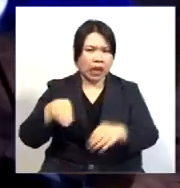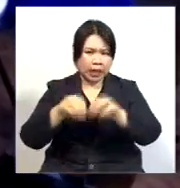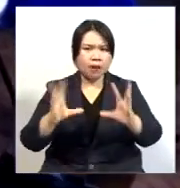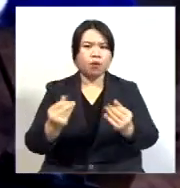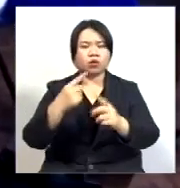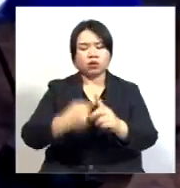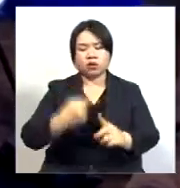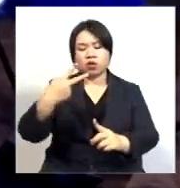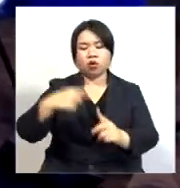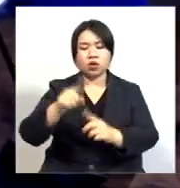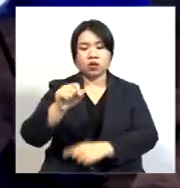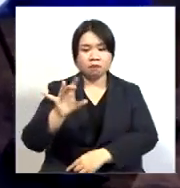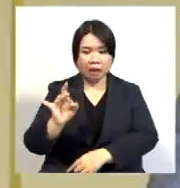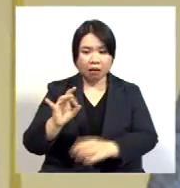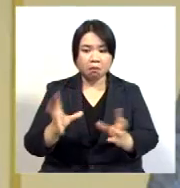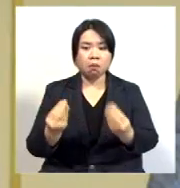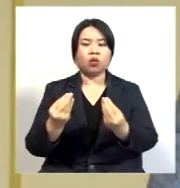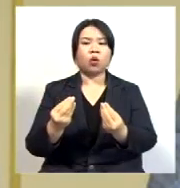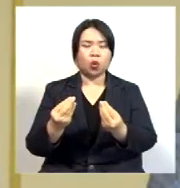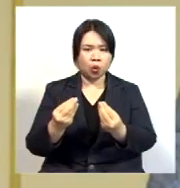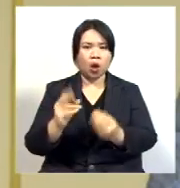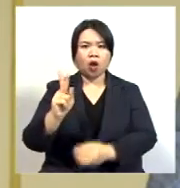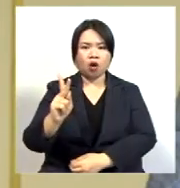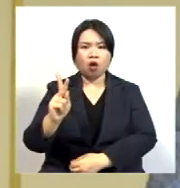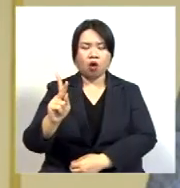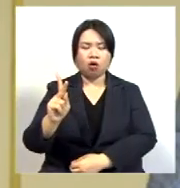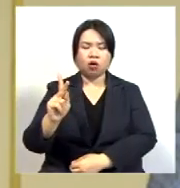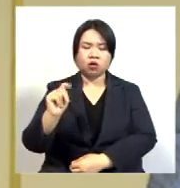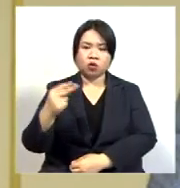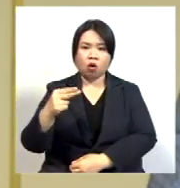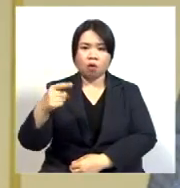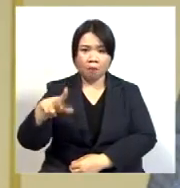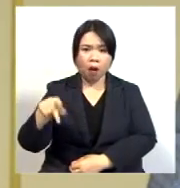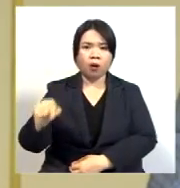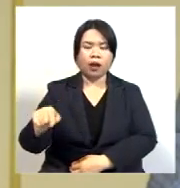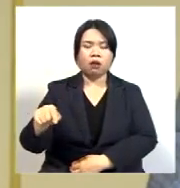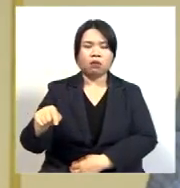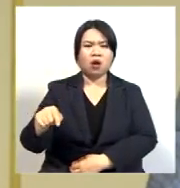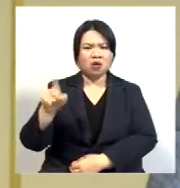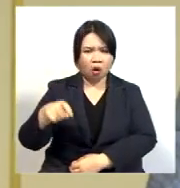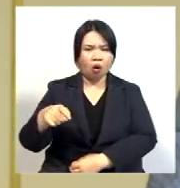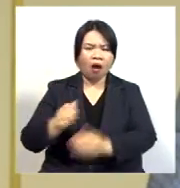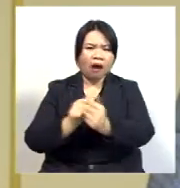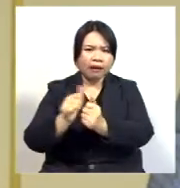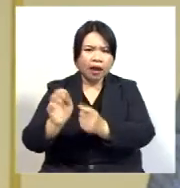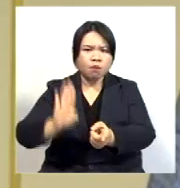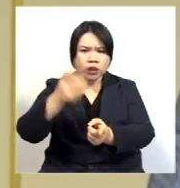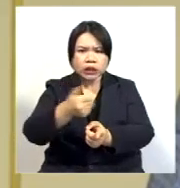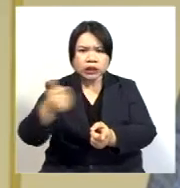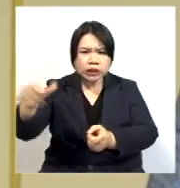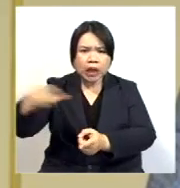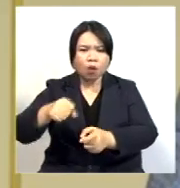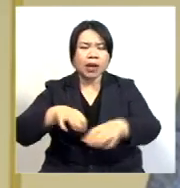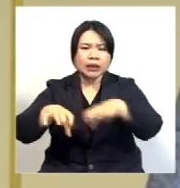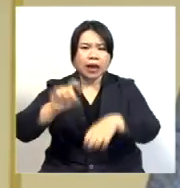28กุมภาพันธ์นี้ก็จะทำให้กพท.กทพ.เนี่ยนะคะจะต้องเปิดประมูลเพื่อหาเอกชนเข้ามาบริ